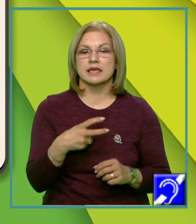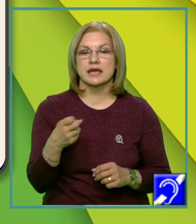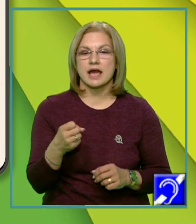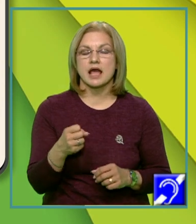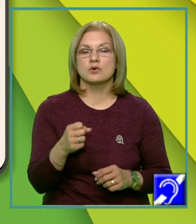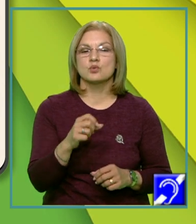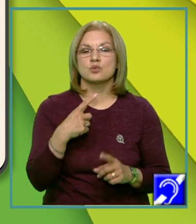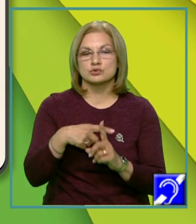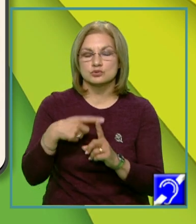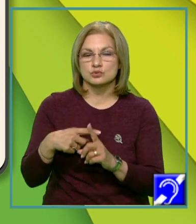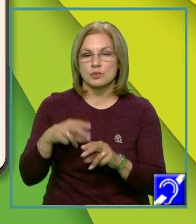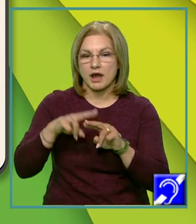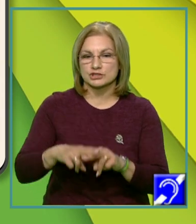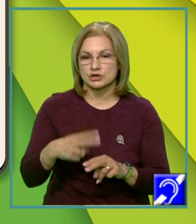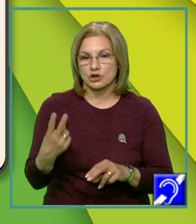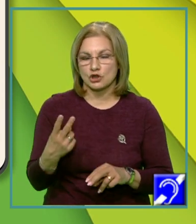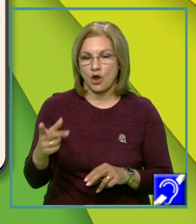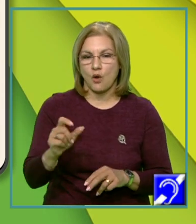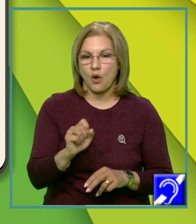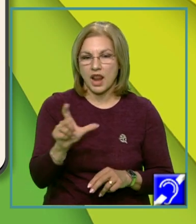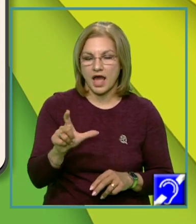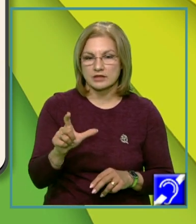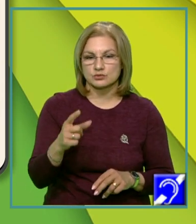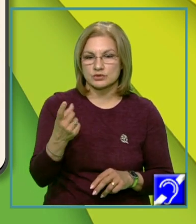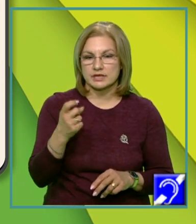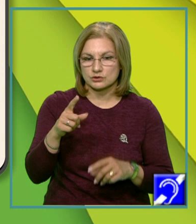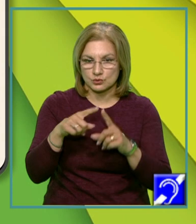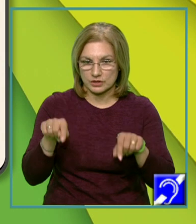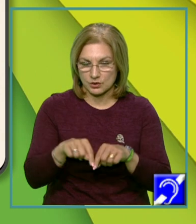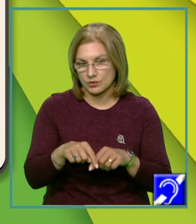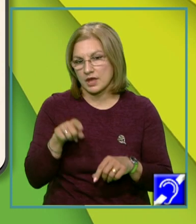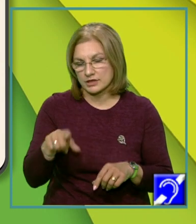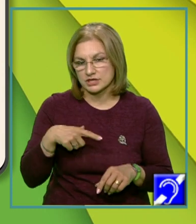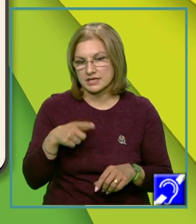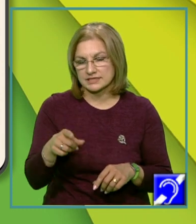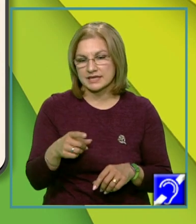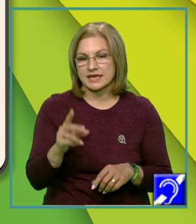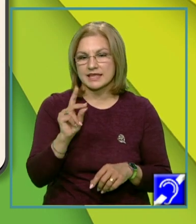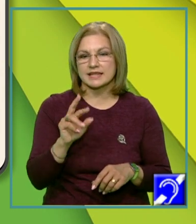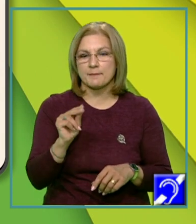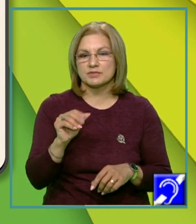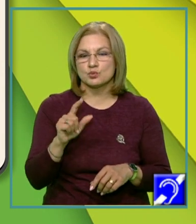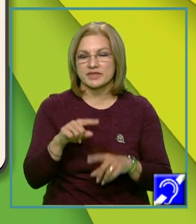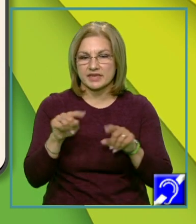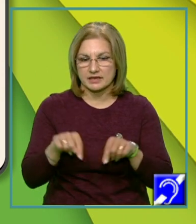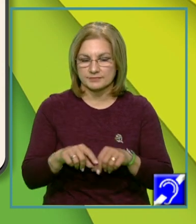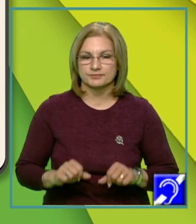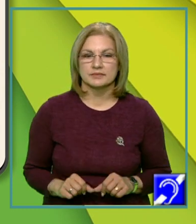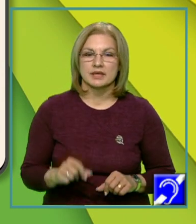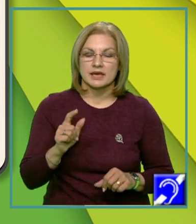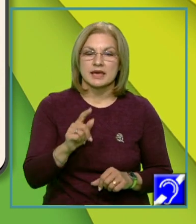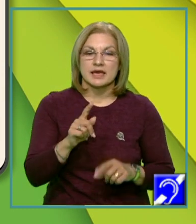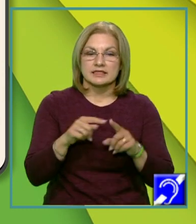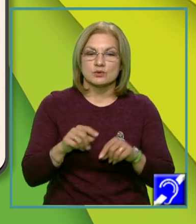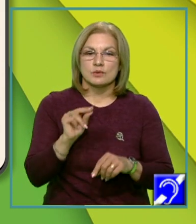celorlalte două laturi întru un triunghi atunci triunghiul respectiv este dreptunghic iar triunghiul nostru pe